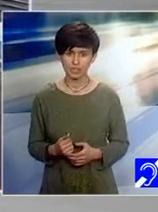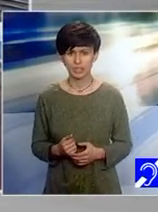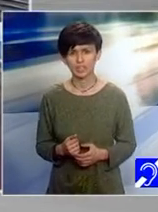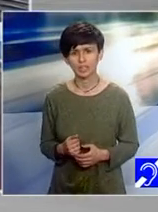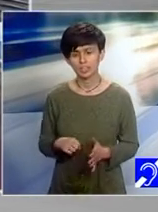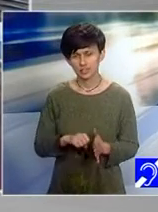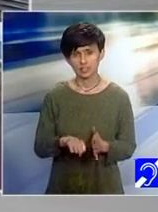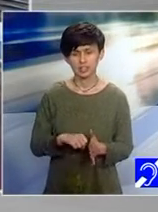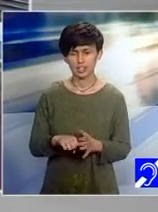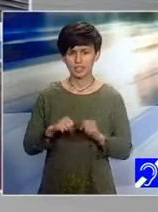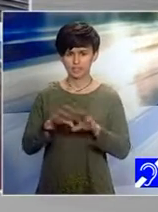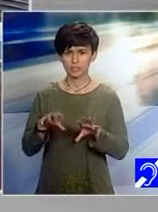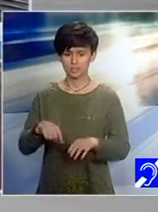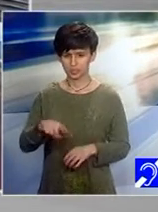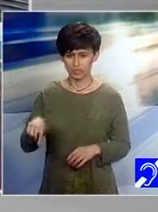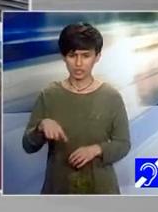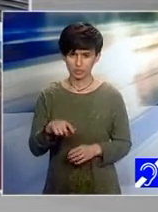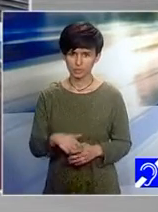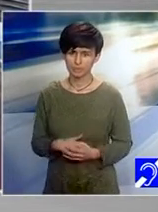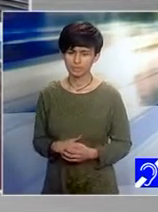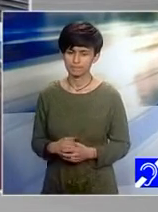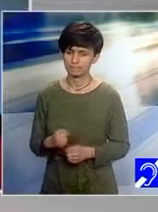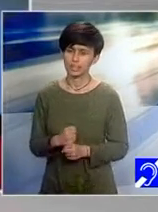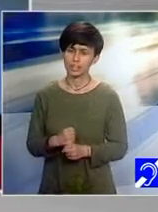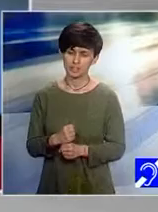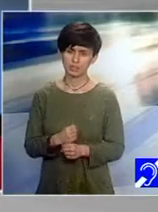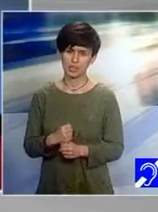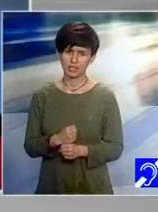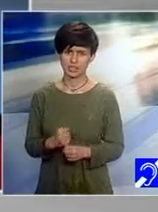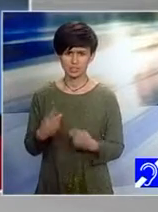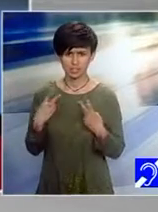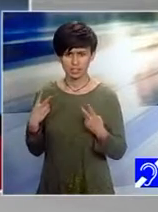în cadrul emisiunilor noastre. Experiență, cred că foarte puternică, marcantă,